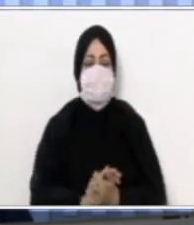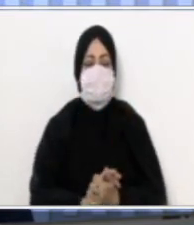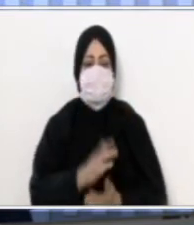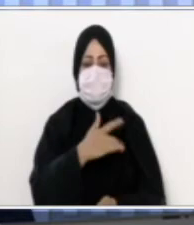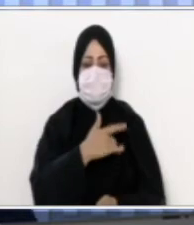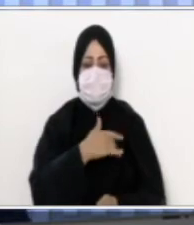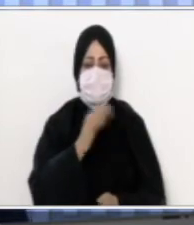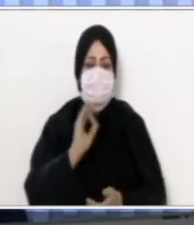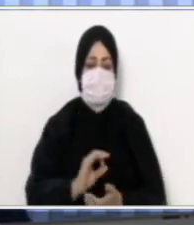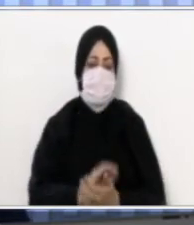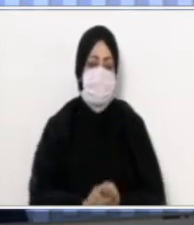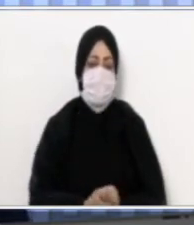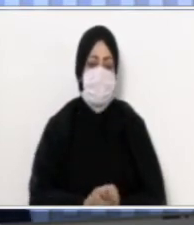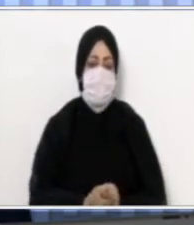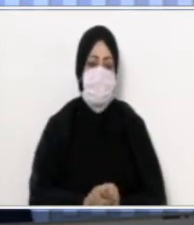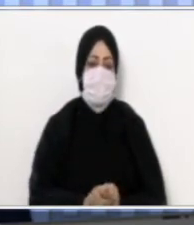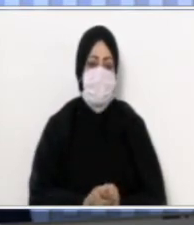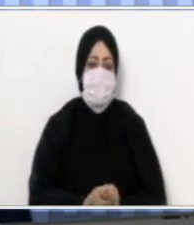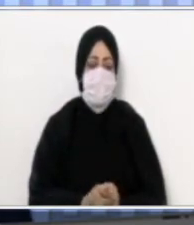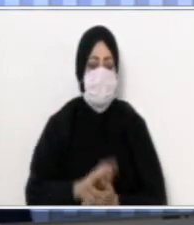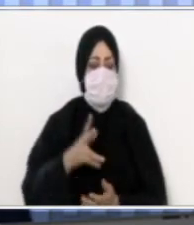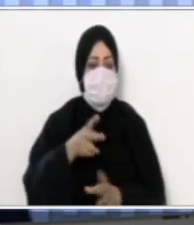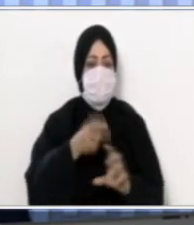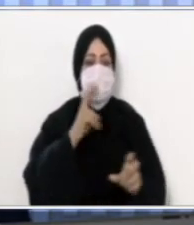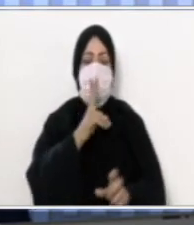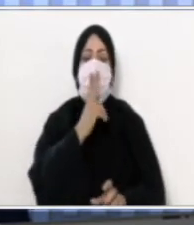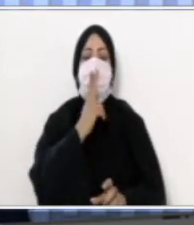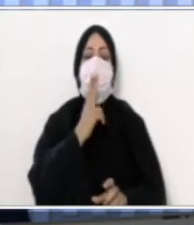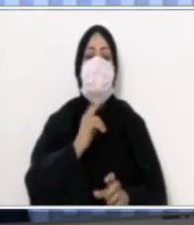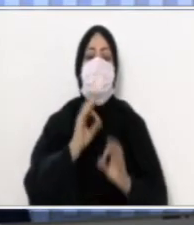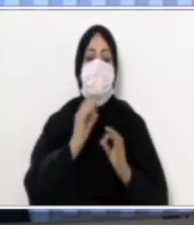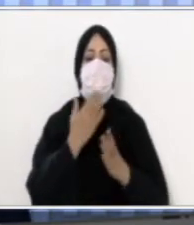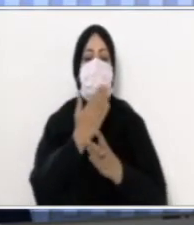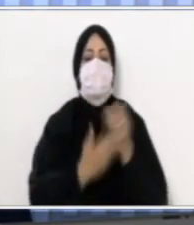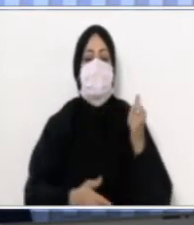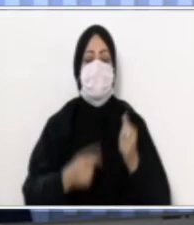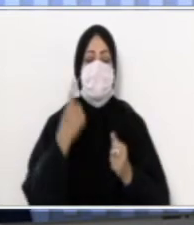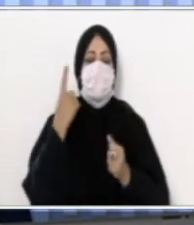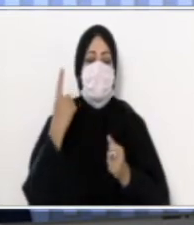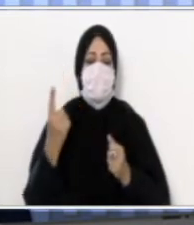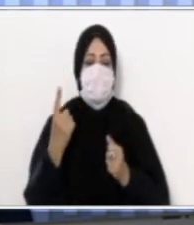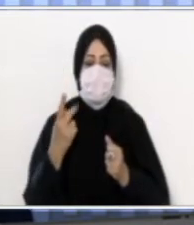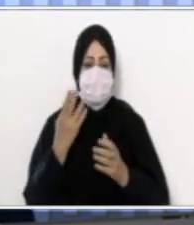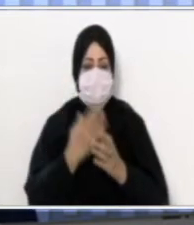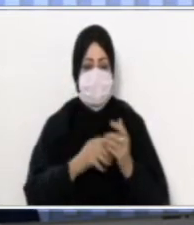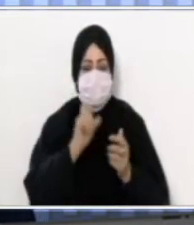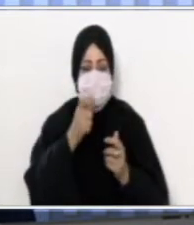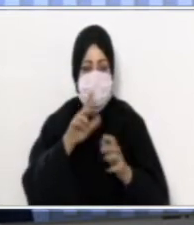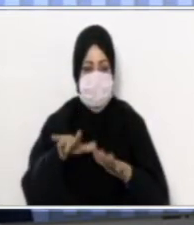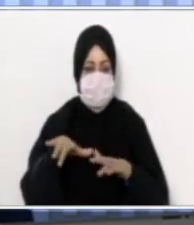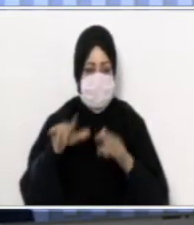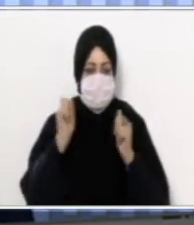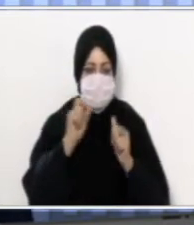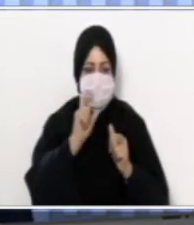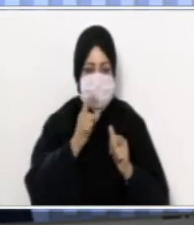العلم، وبعضهم يقولوا إلى الستين. المهم الحد هذا الأربعين هو لأكثر الحيض، بحيث أن لو أو